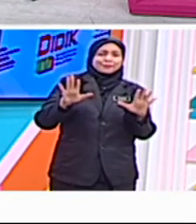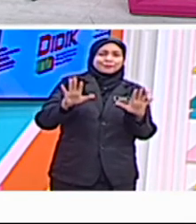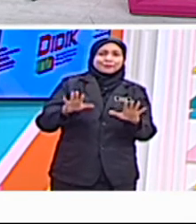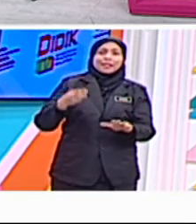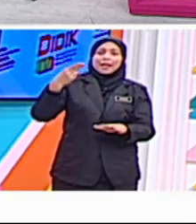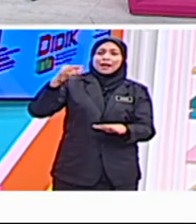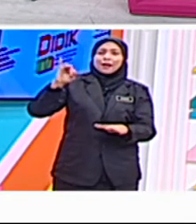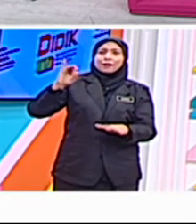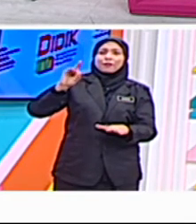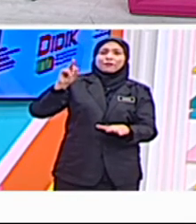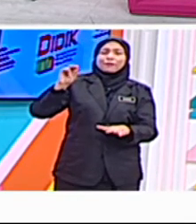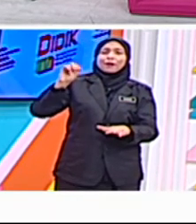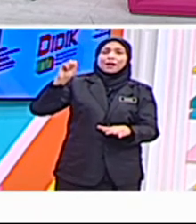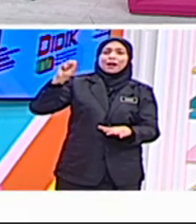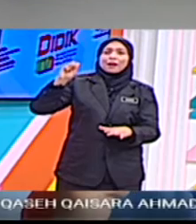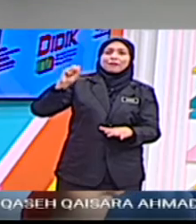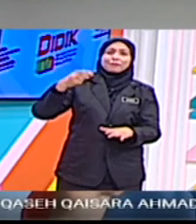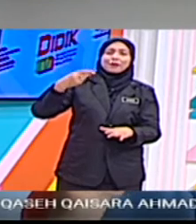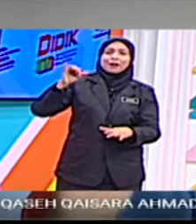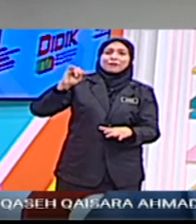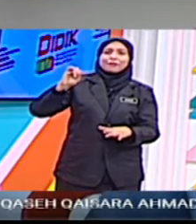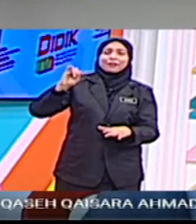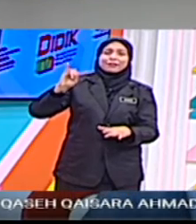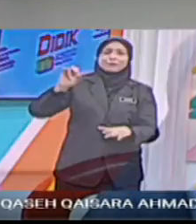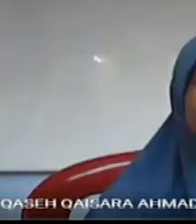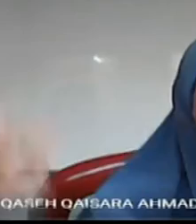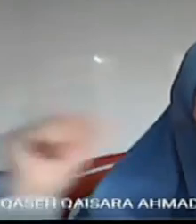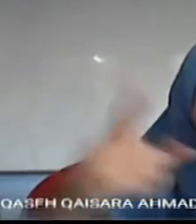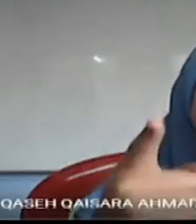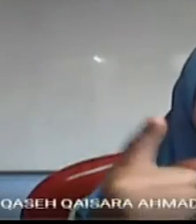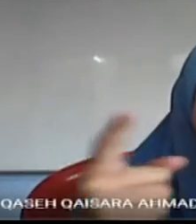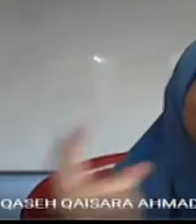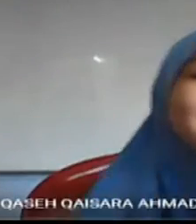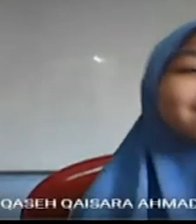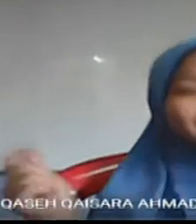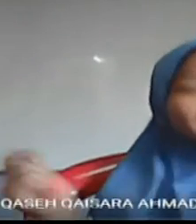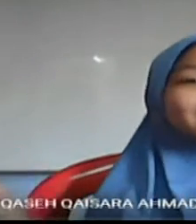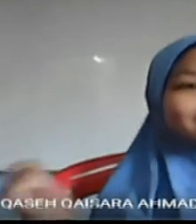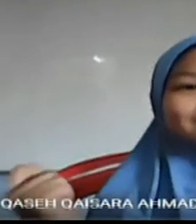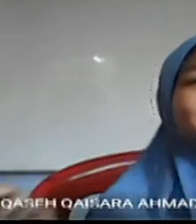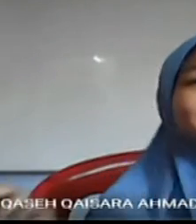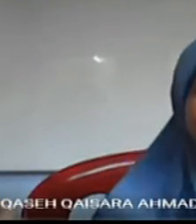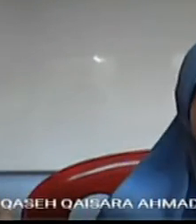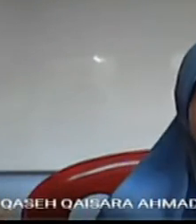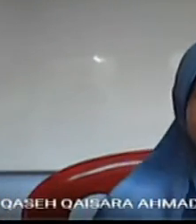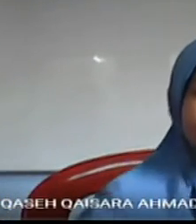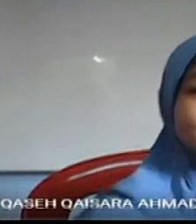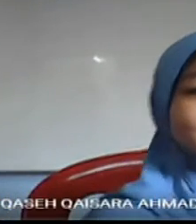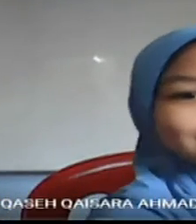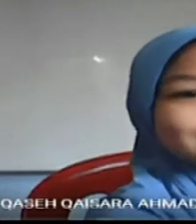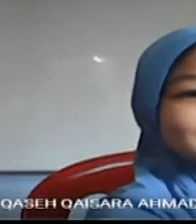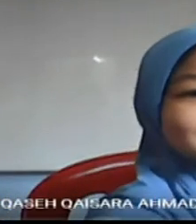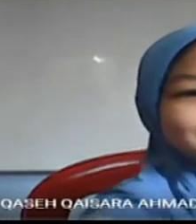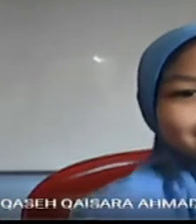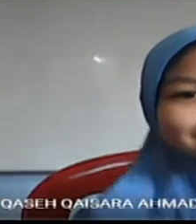Hafizuddin boleh ke tak boleh tu? Boleh. Boleh. Boleh pula. Doktor ni kita tak kenal tau doktor ni.